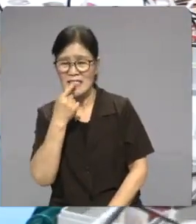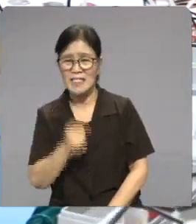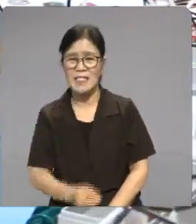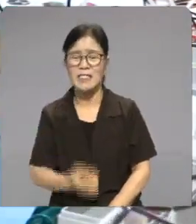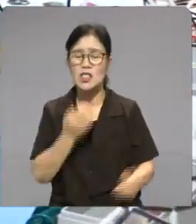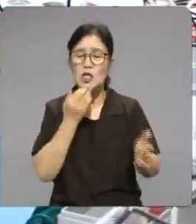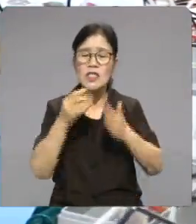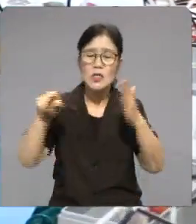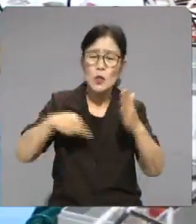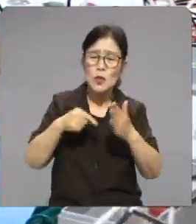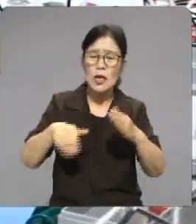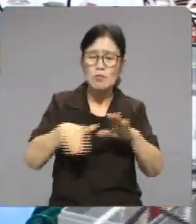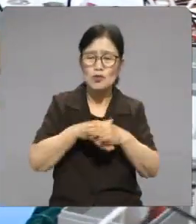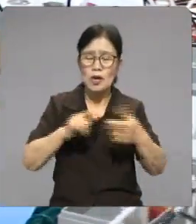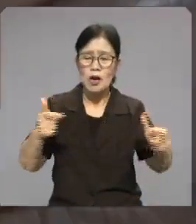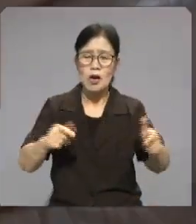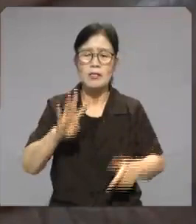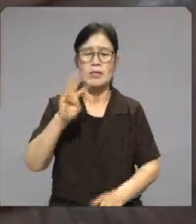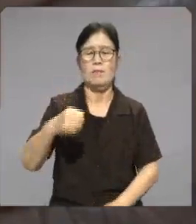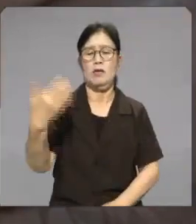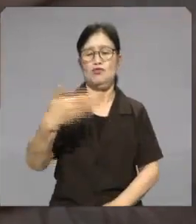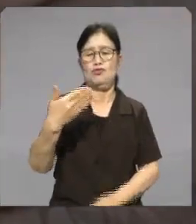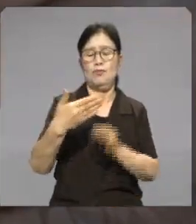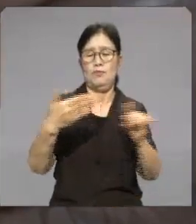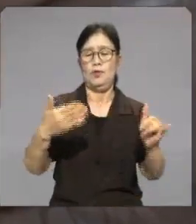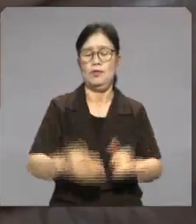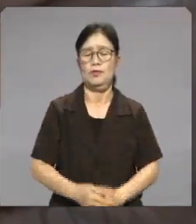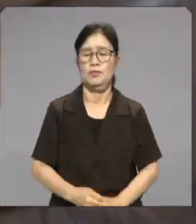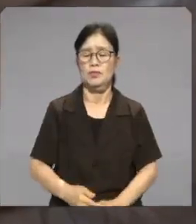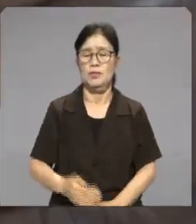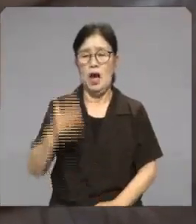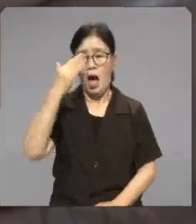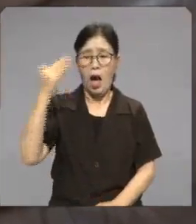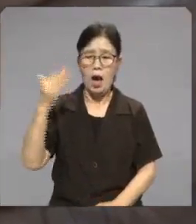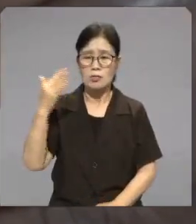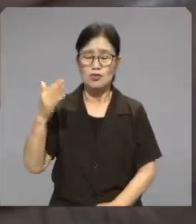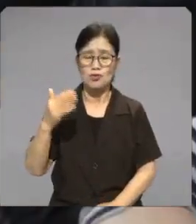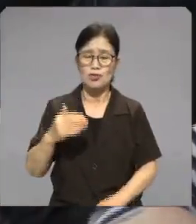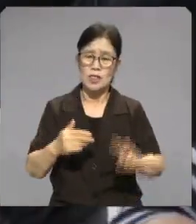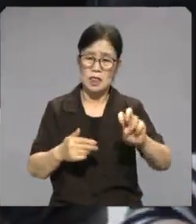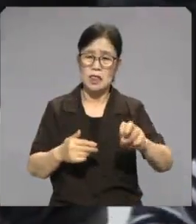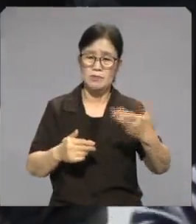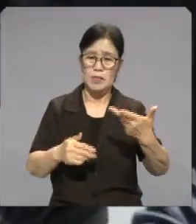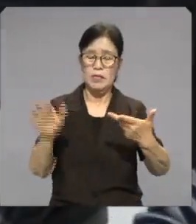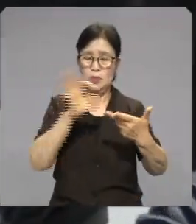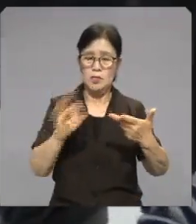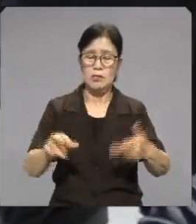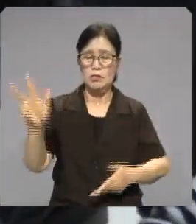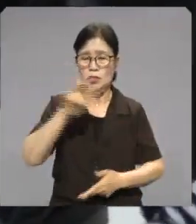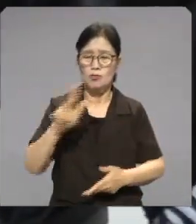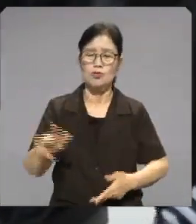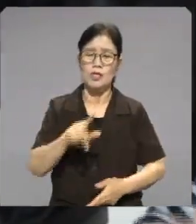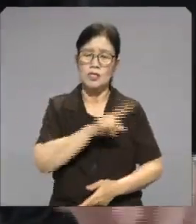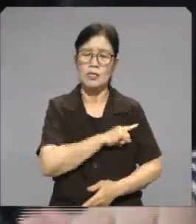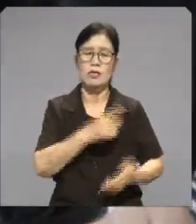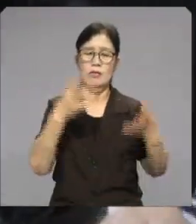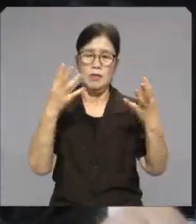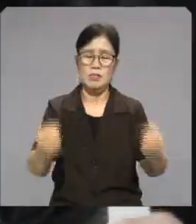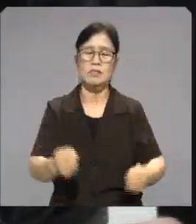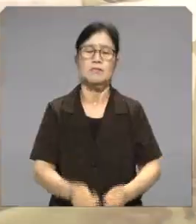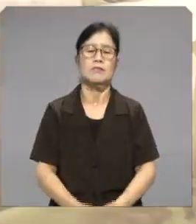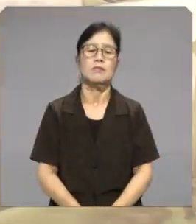경기도 내 다문화 학생 수는 4만 9천여 명. 국내 다문화 학생의 27%로 전국에서 가장 많습니다.